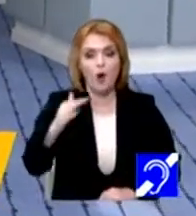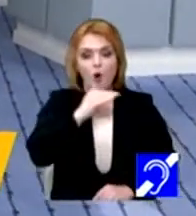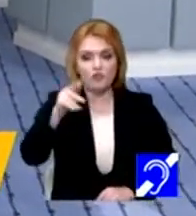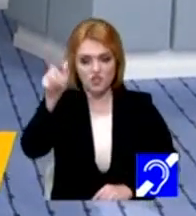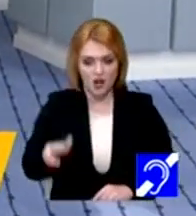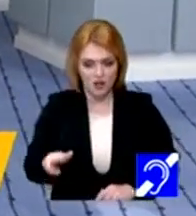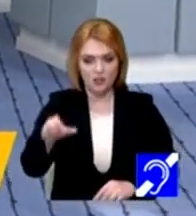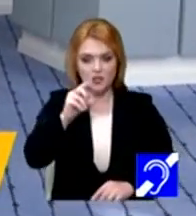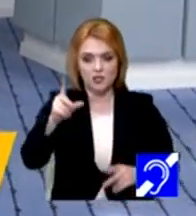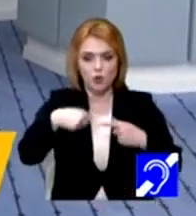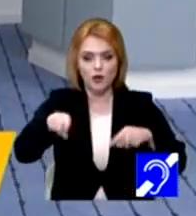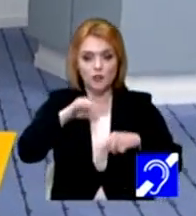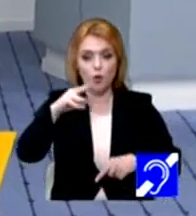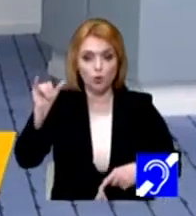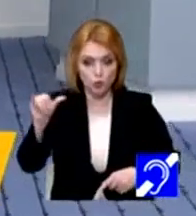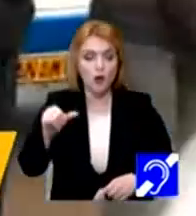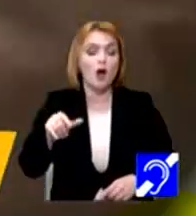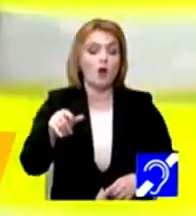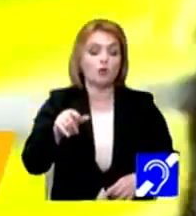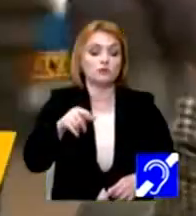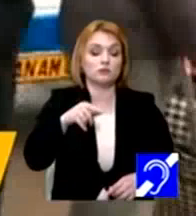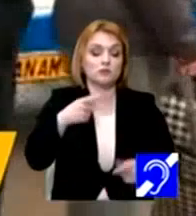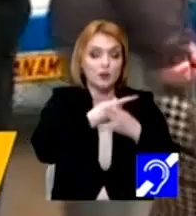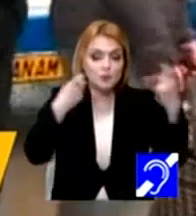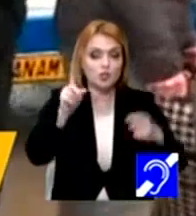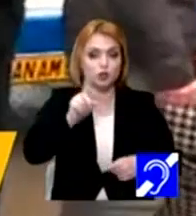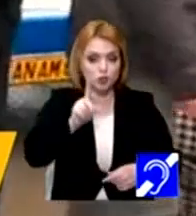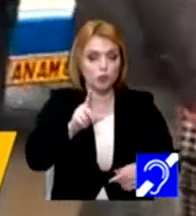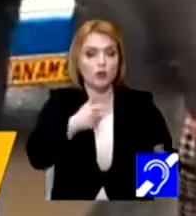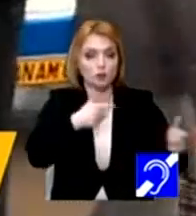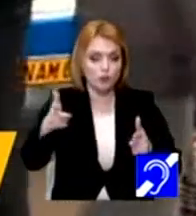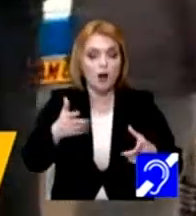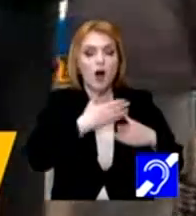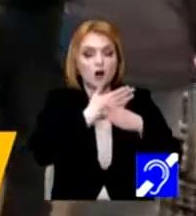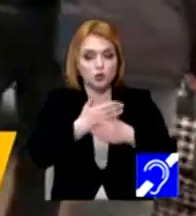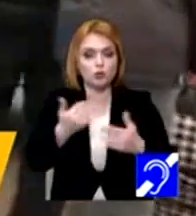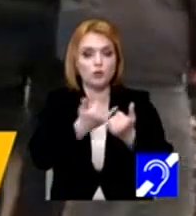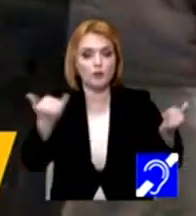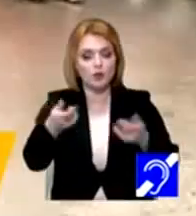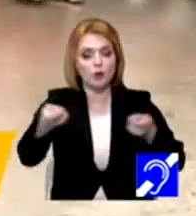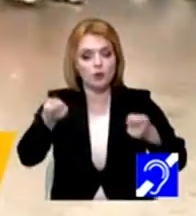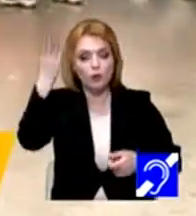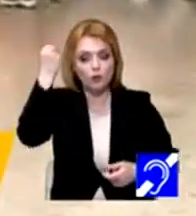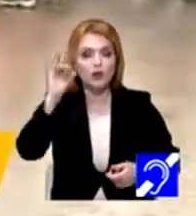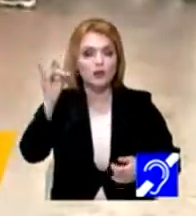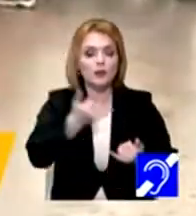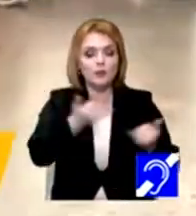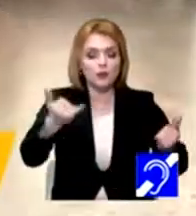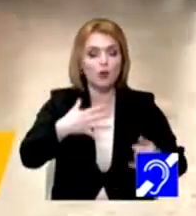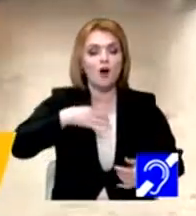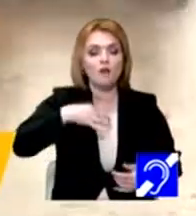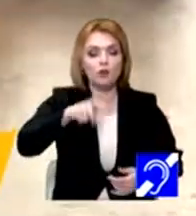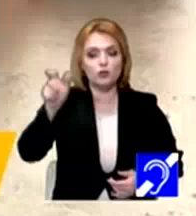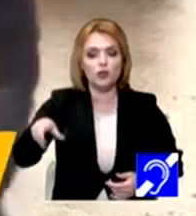Oficialul ONU a anunțat despre acordarea unui prim ajutor atât pentru autorități cât și pentru voluntarii din Republica Moldova care îi sprijină